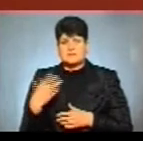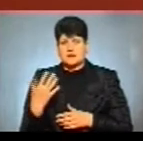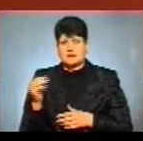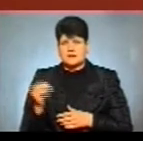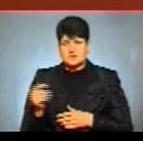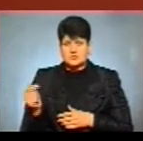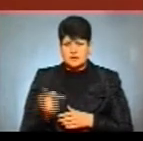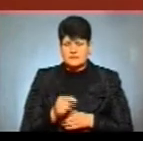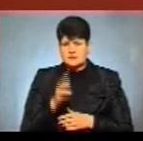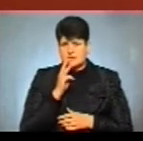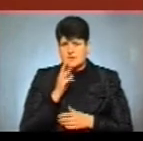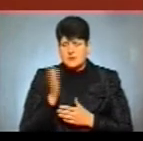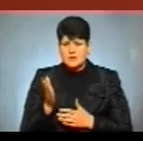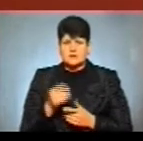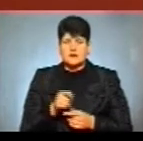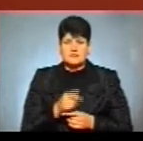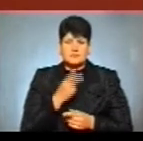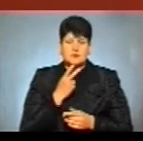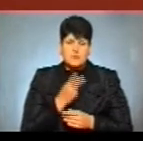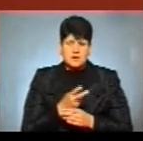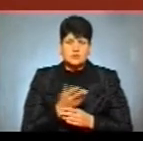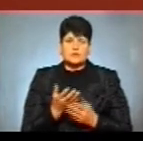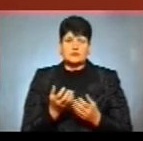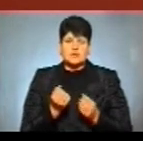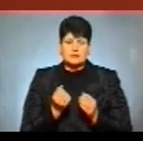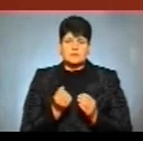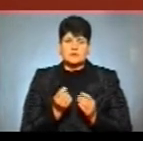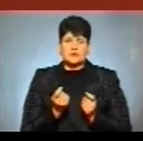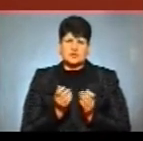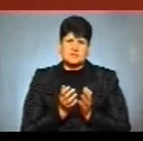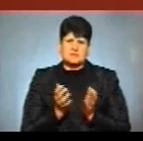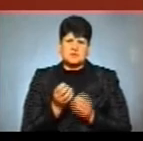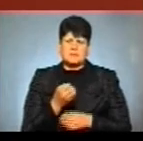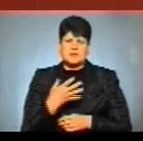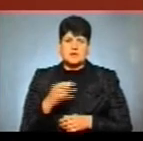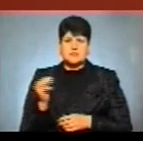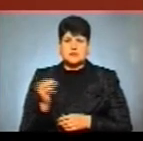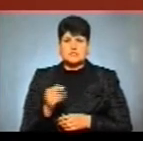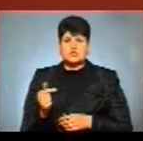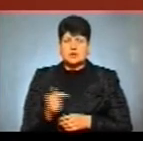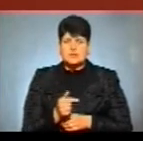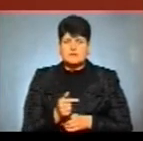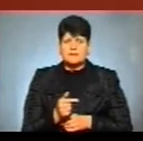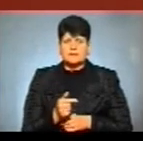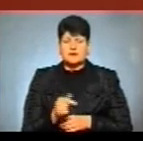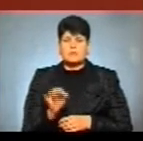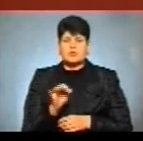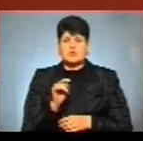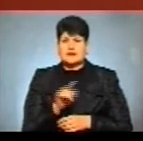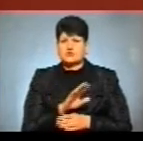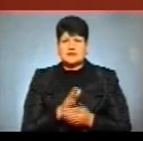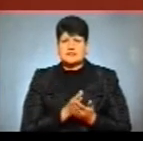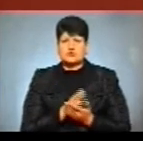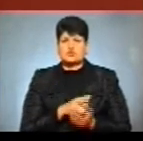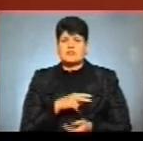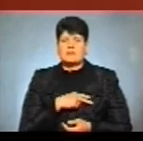тисяч гривень заробітної плати. Він, ми бачимо з декларації, отримує трохи більше 15 тисяч гривень. І про те, що не